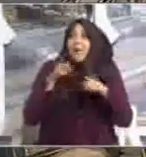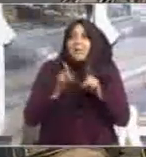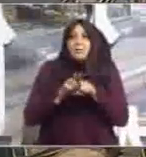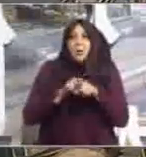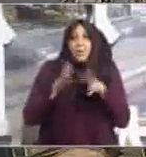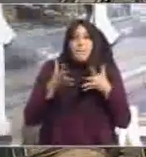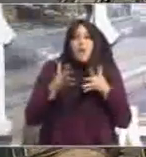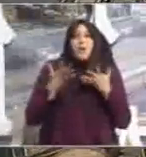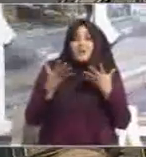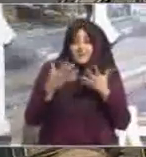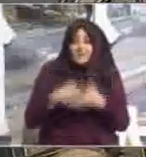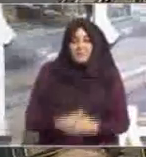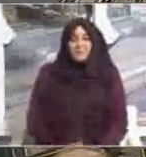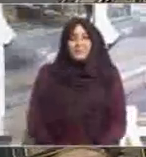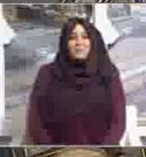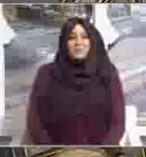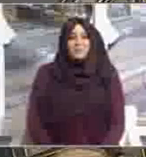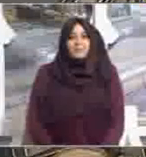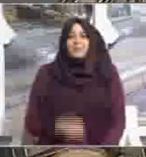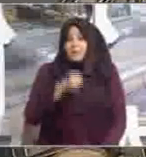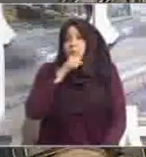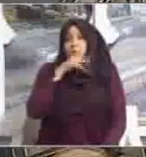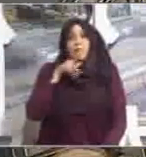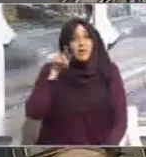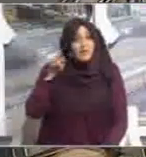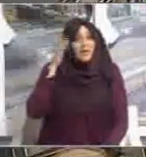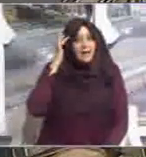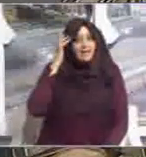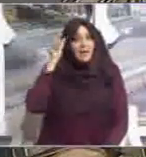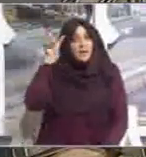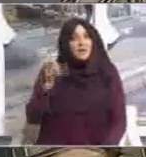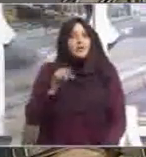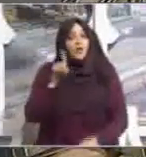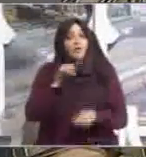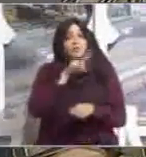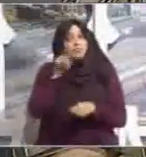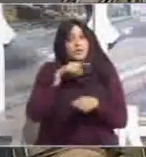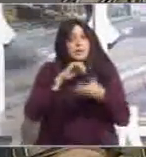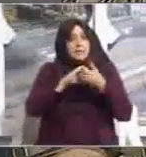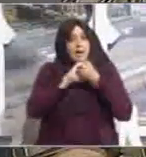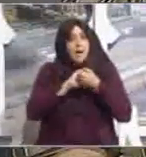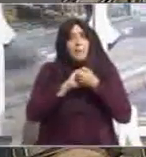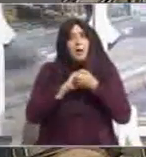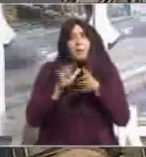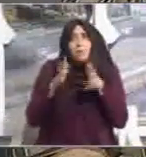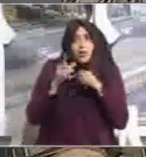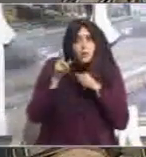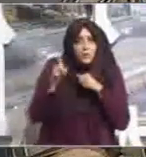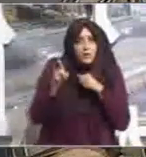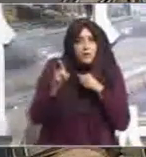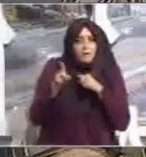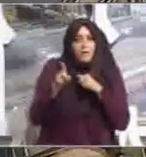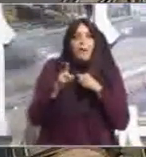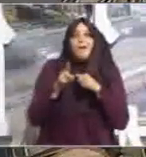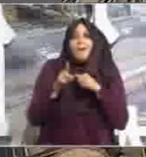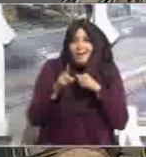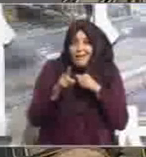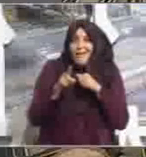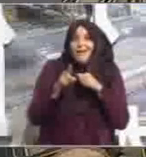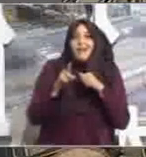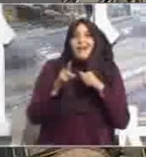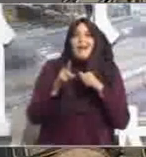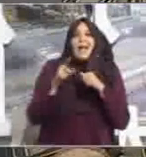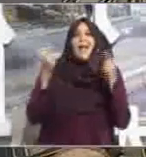الله عليه وسلم جمع بين الأمرين، الصحابة يهابونه والأعداء